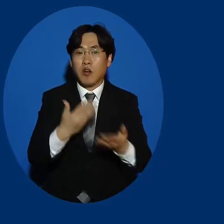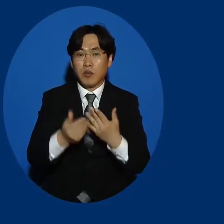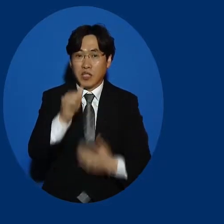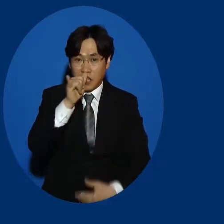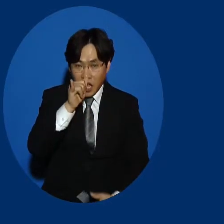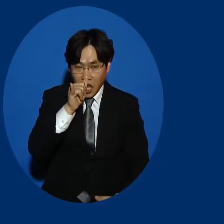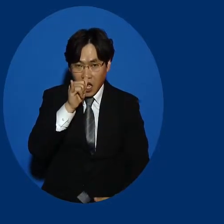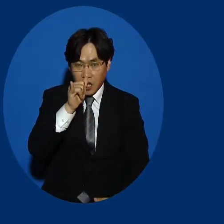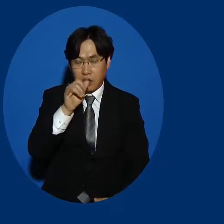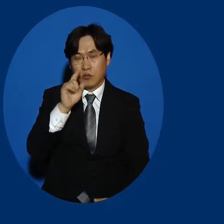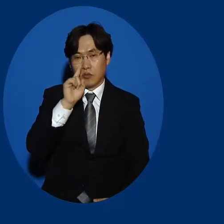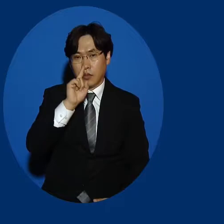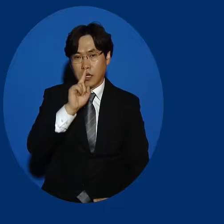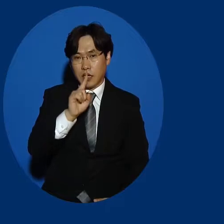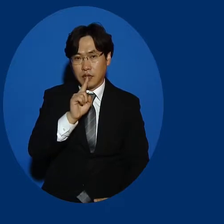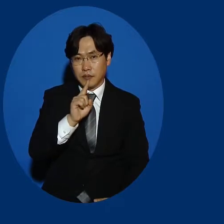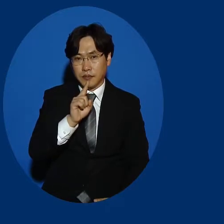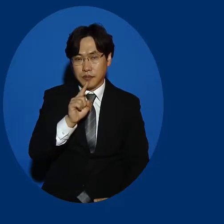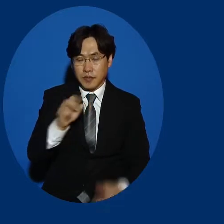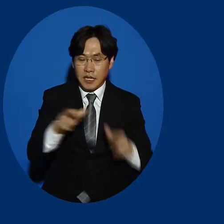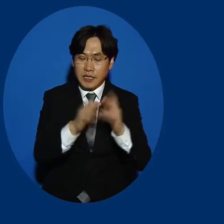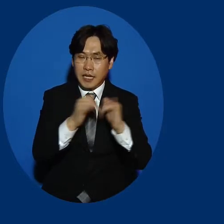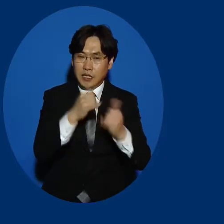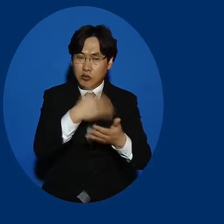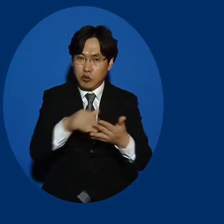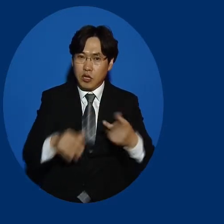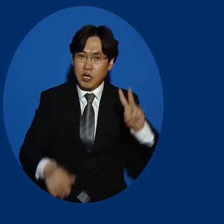합니다. 전체 장애인 인구는